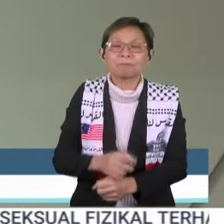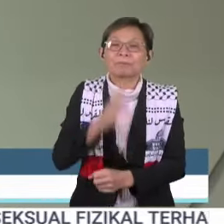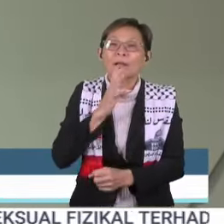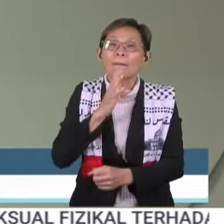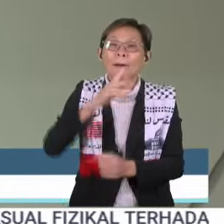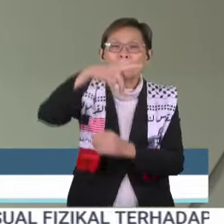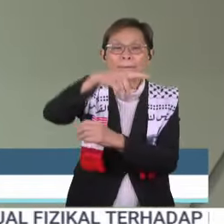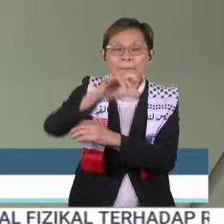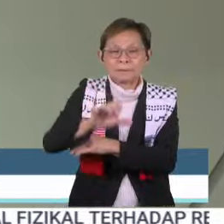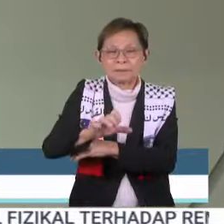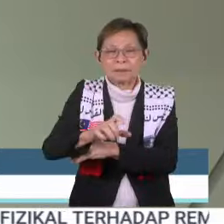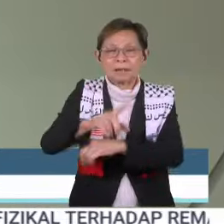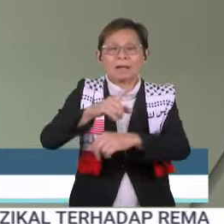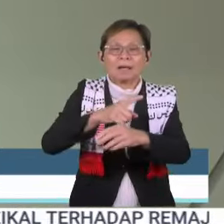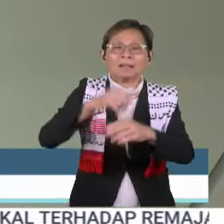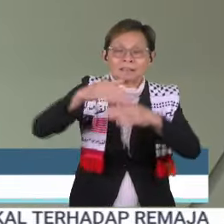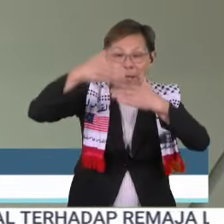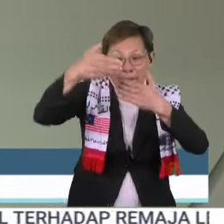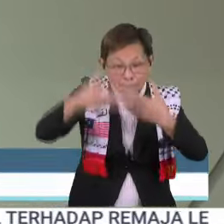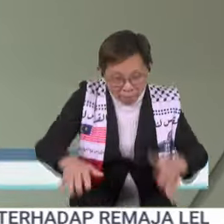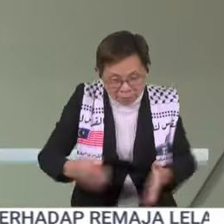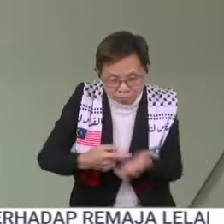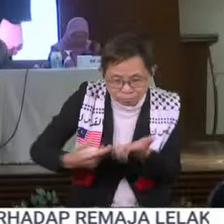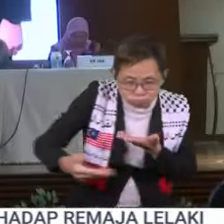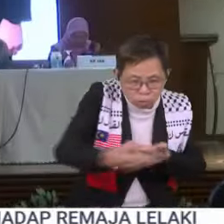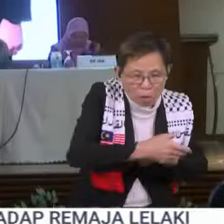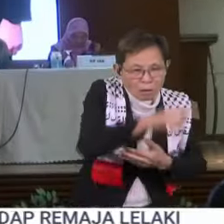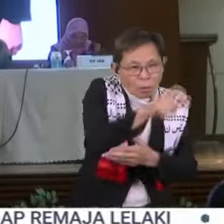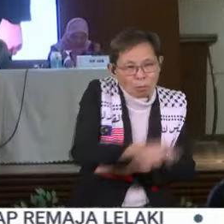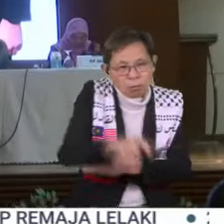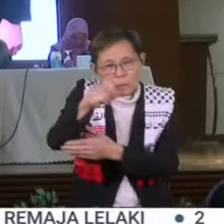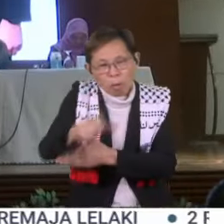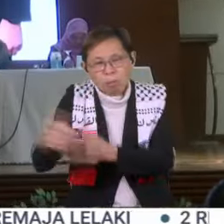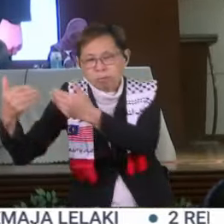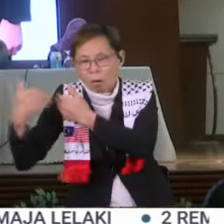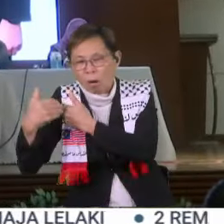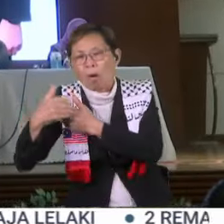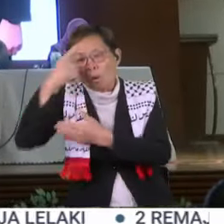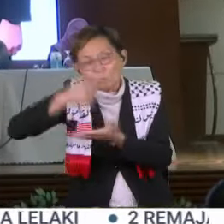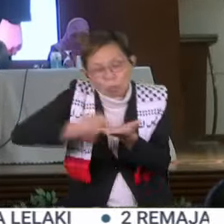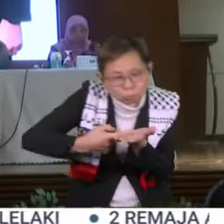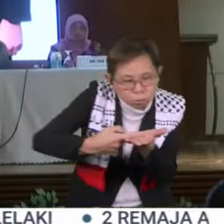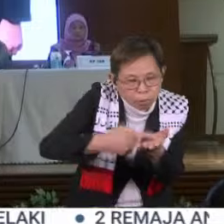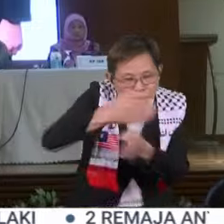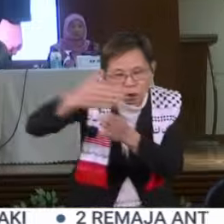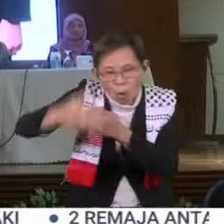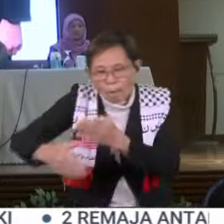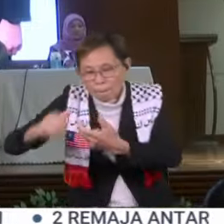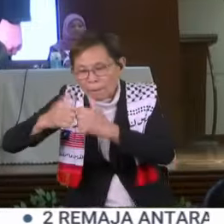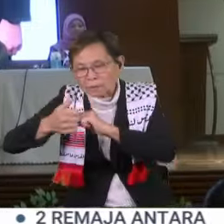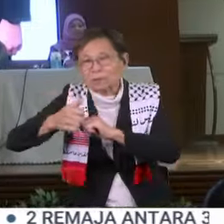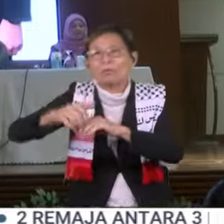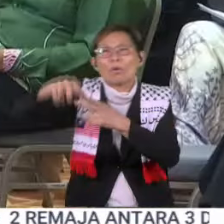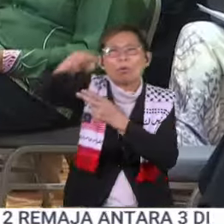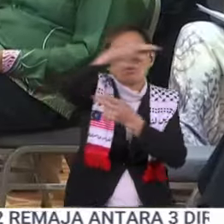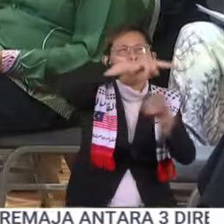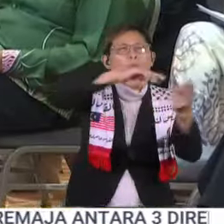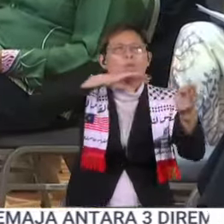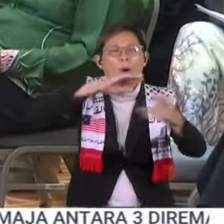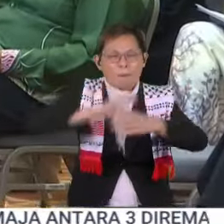Beliau bercakap pada sidang media selepas sesi town hall bersama pihak berkepentingan bagi membincangkan langkah menangani masalah pencemaran jerebu merentas sempadan